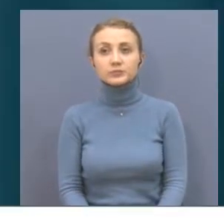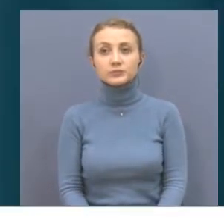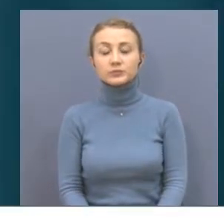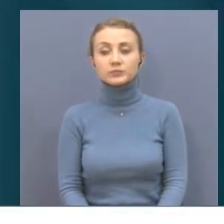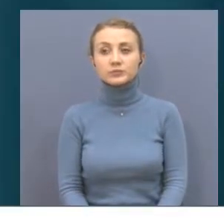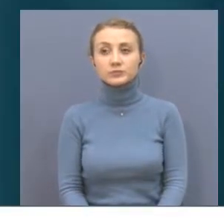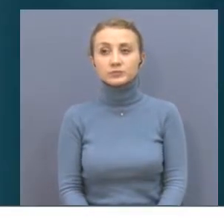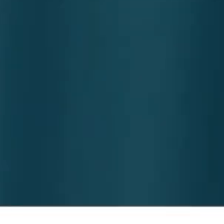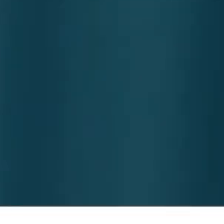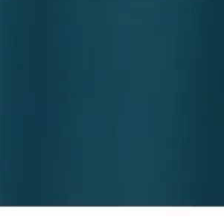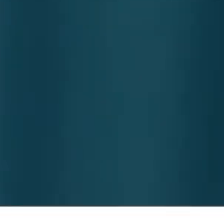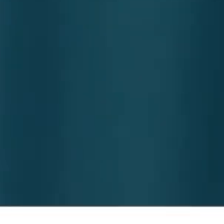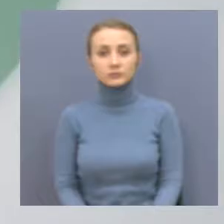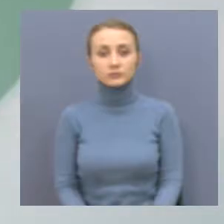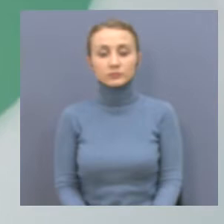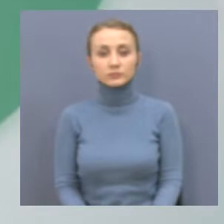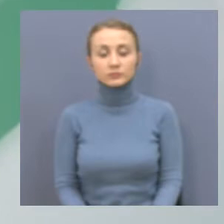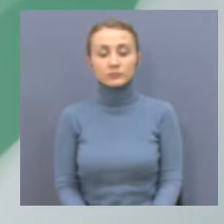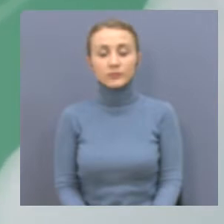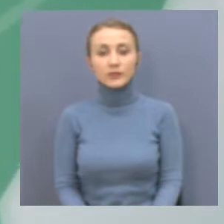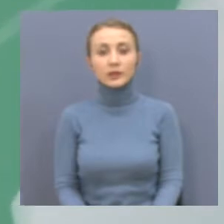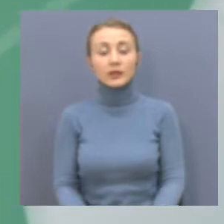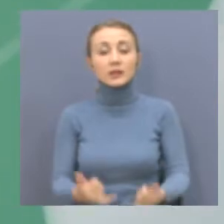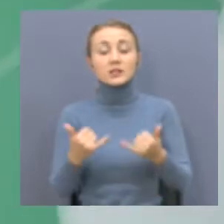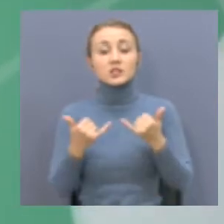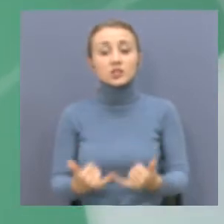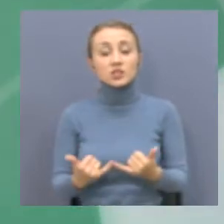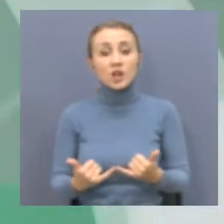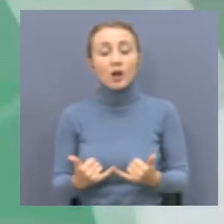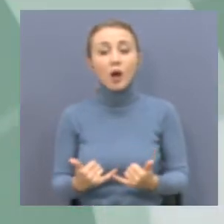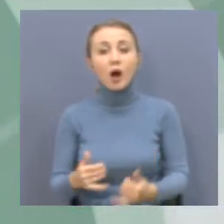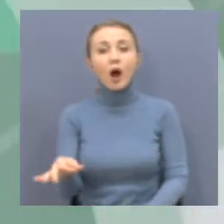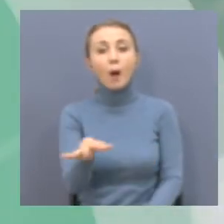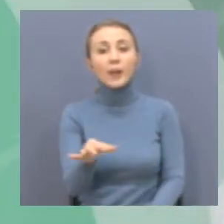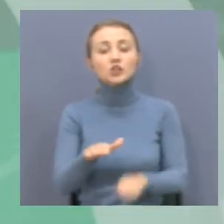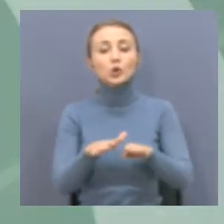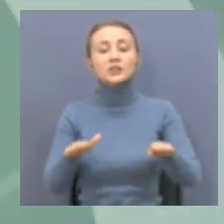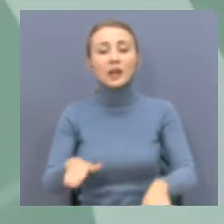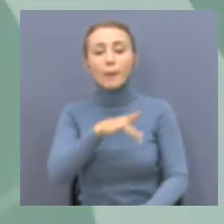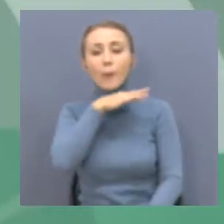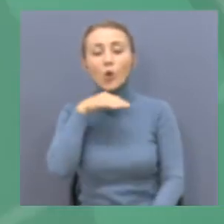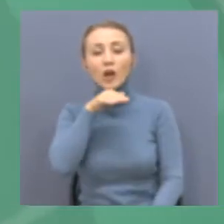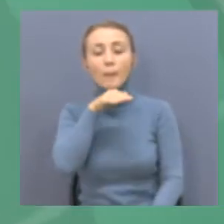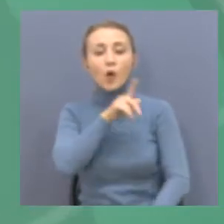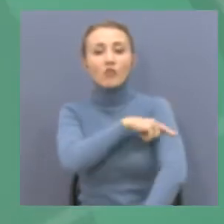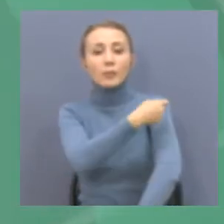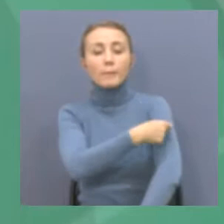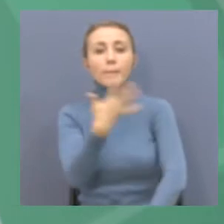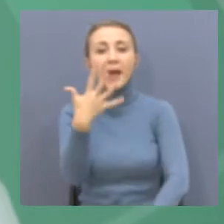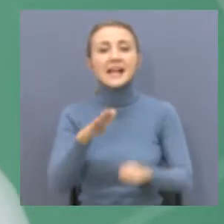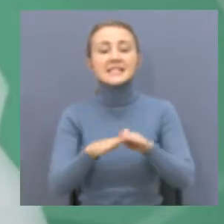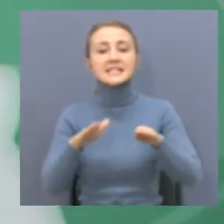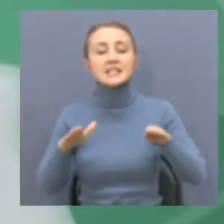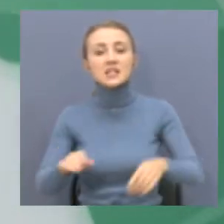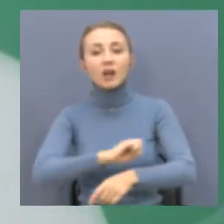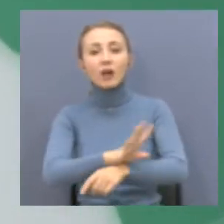Жахангер Мұхамбетов, Көкше ақпарат. Қазір облыстық көпбейінді балалар ауруханасында коронавирус шықтырды деген күдікпен 5 бала жатыр. Әзірге